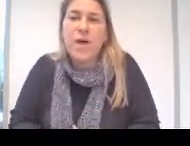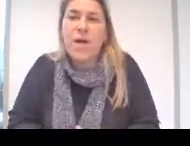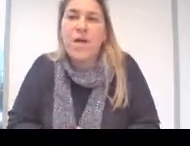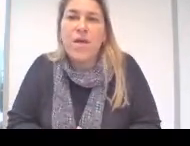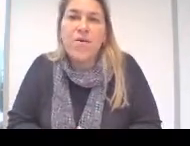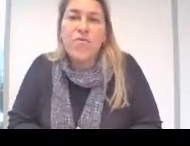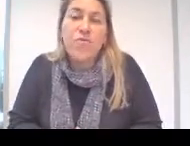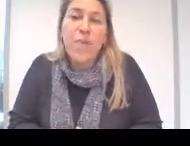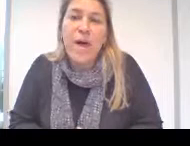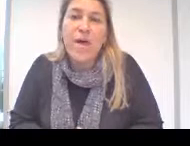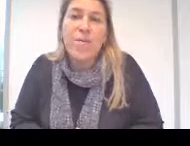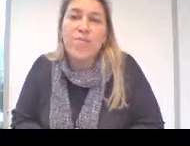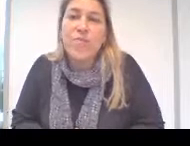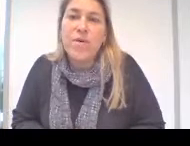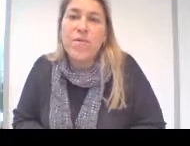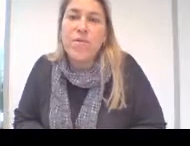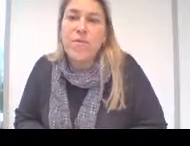etc. D'une part,